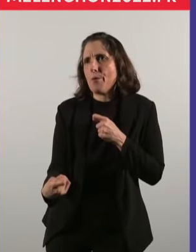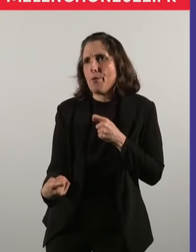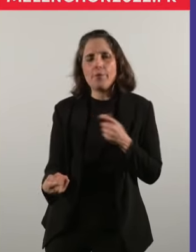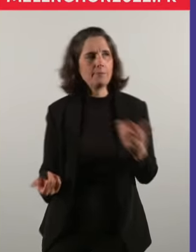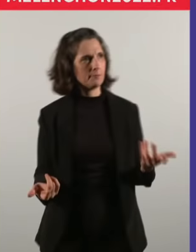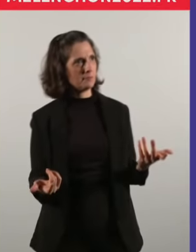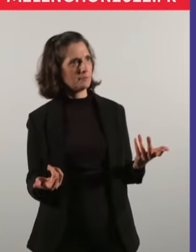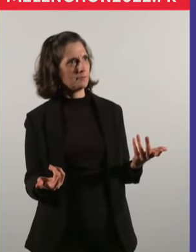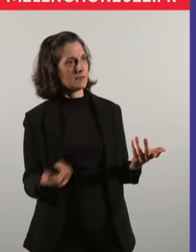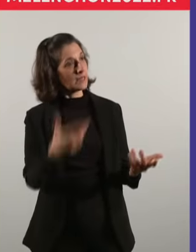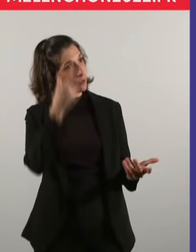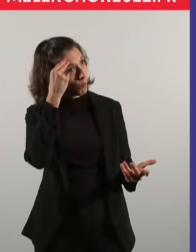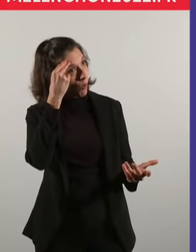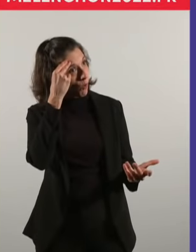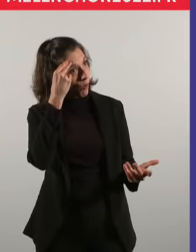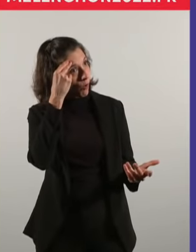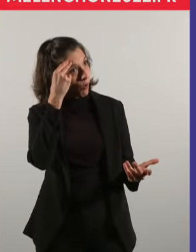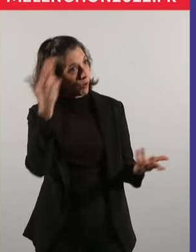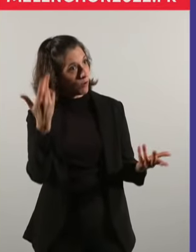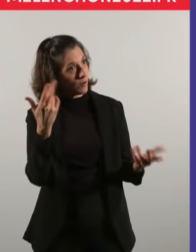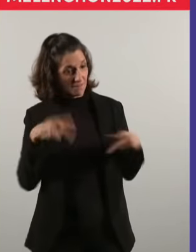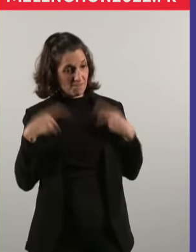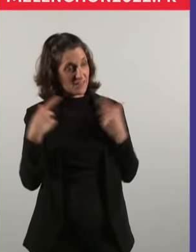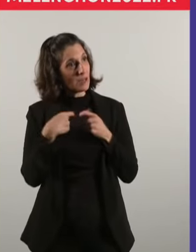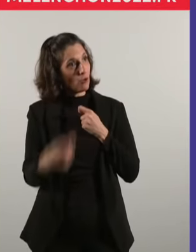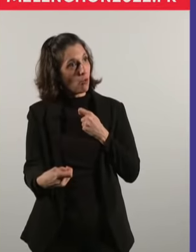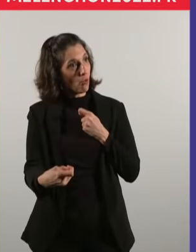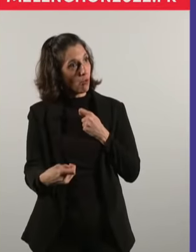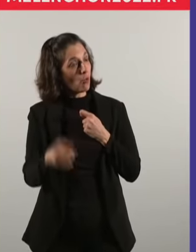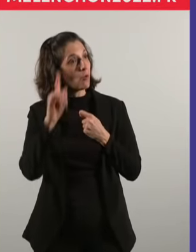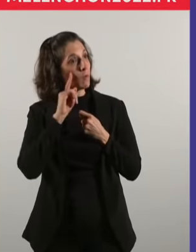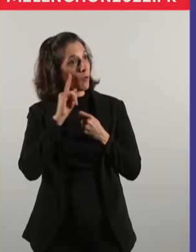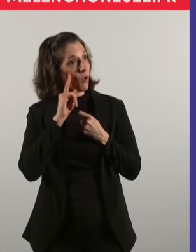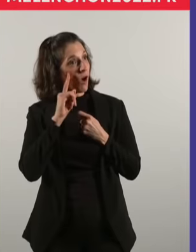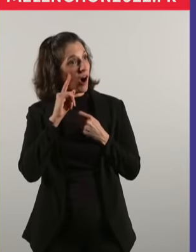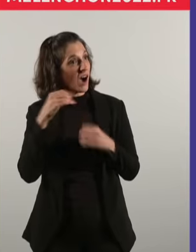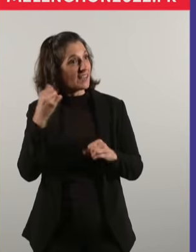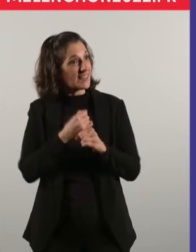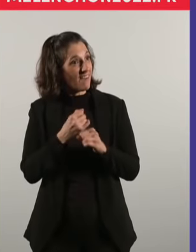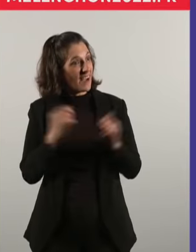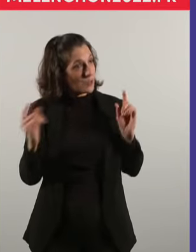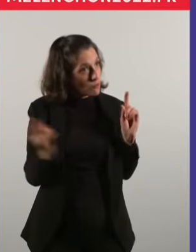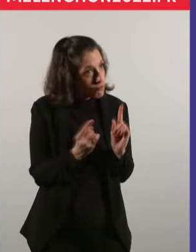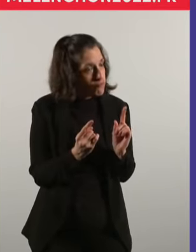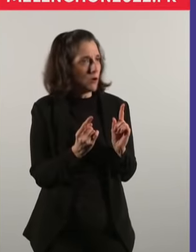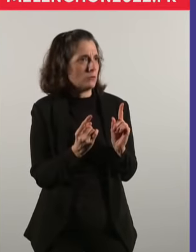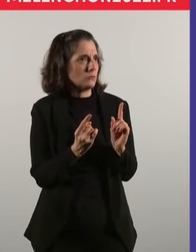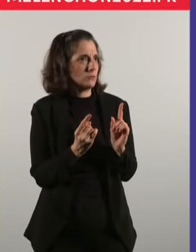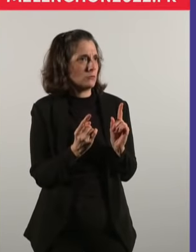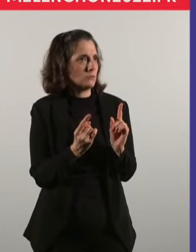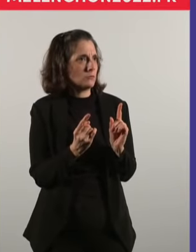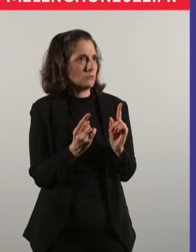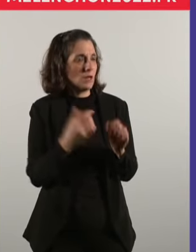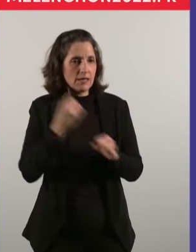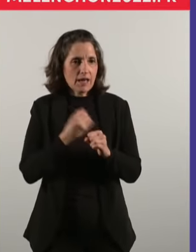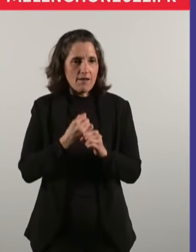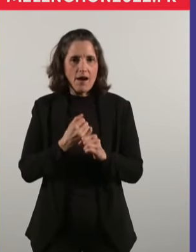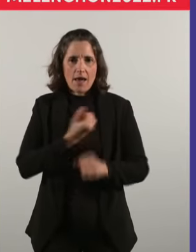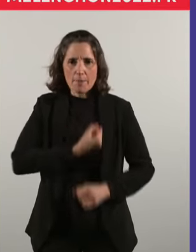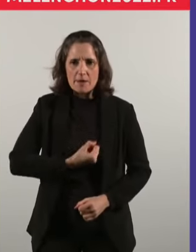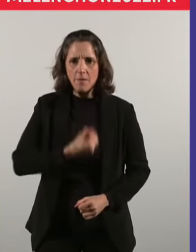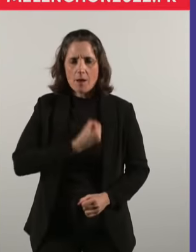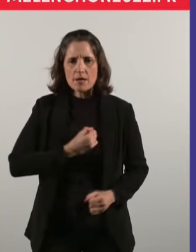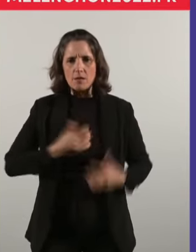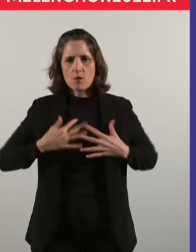vit plus longtemps parce qu'on travaillait moins longtemps? Parce que le travail use le corps, l'esprit, les nerfs. Et